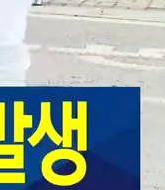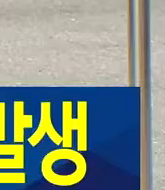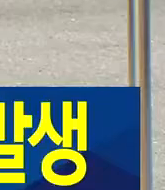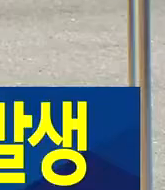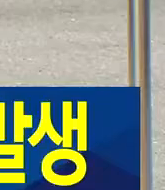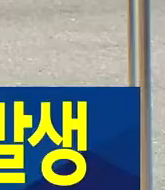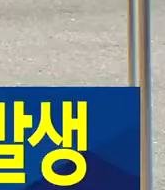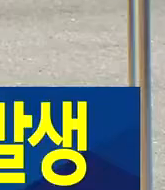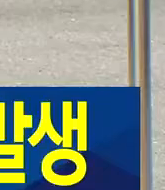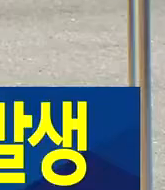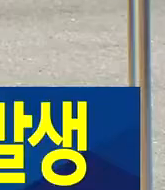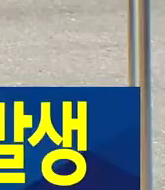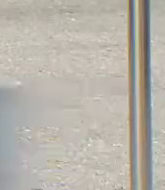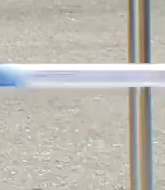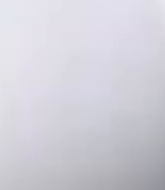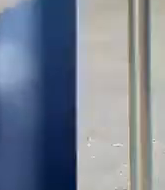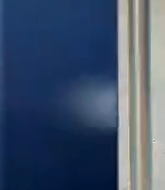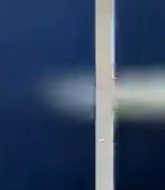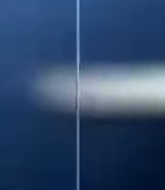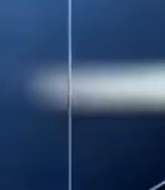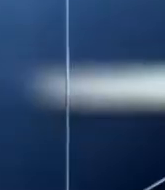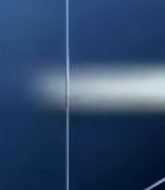누적 확진자는 600명을 넘어섰습니다.